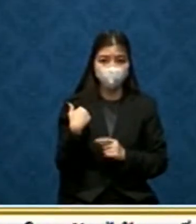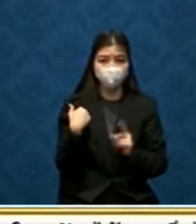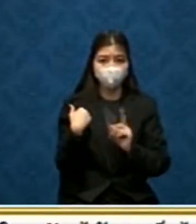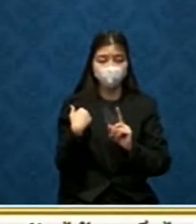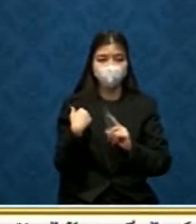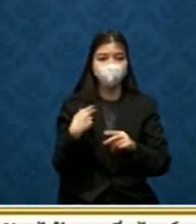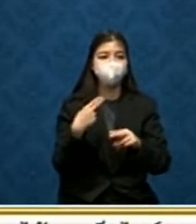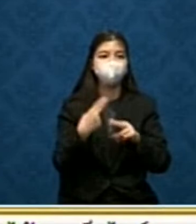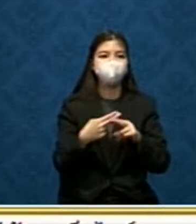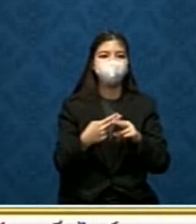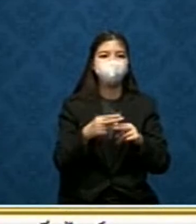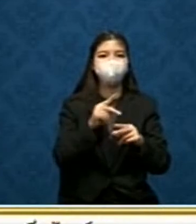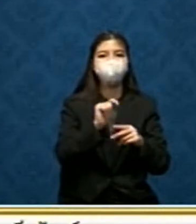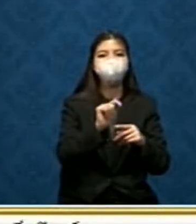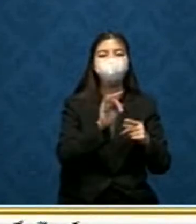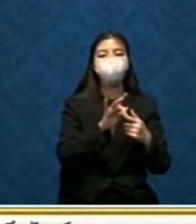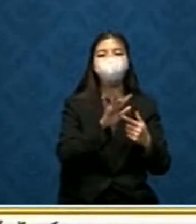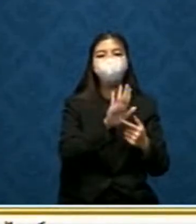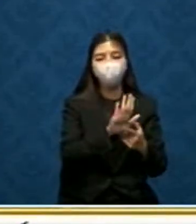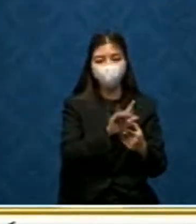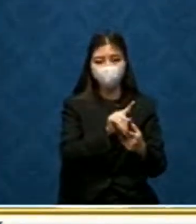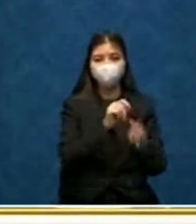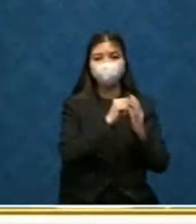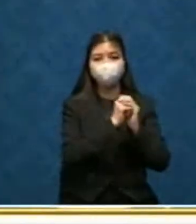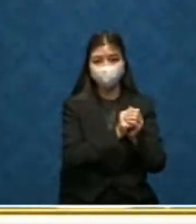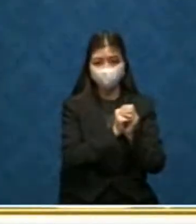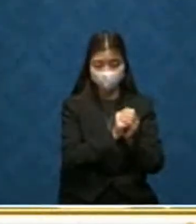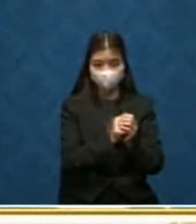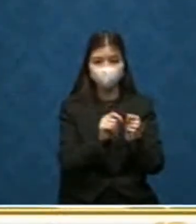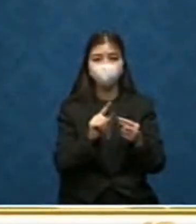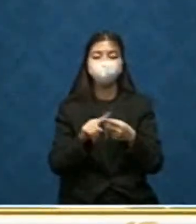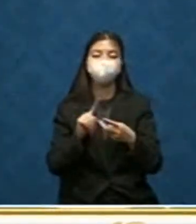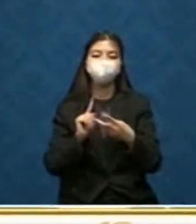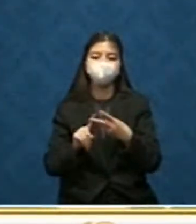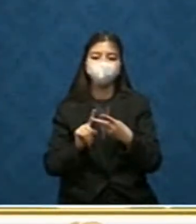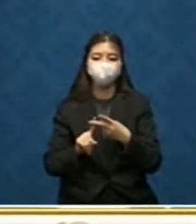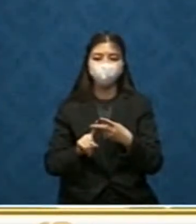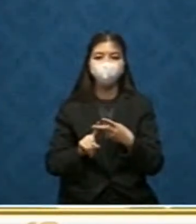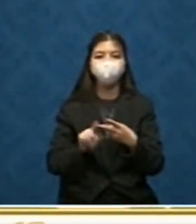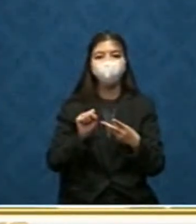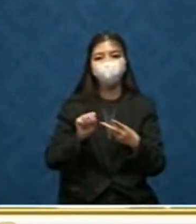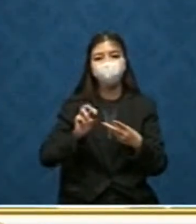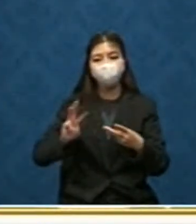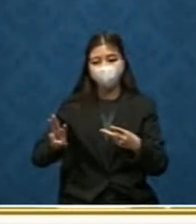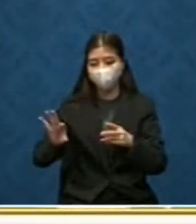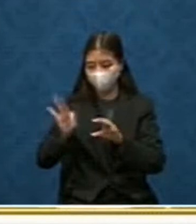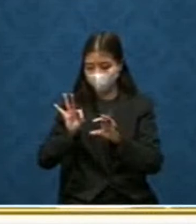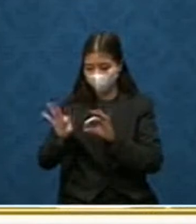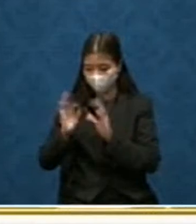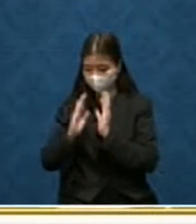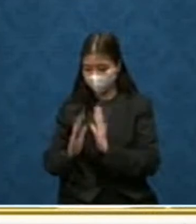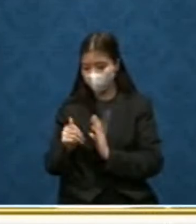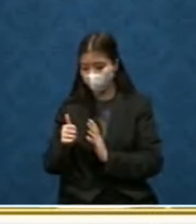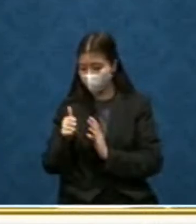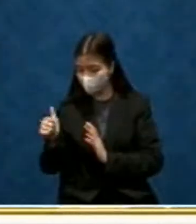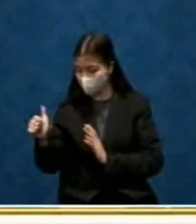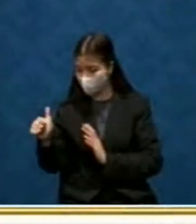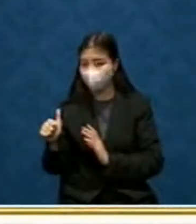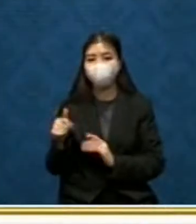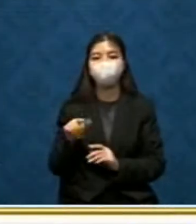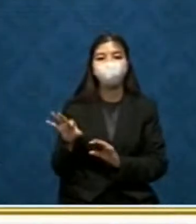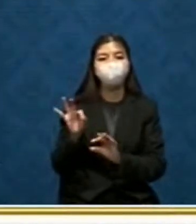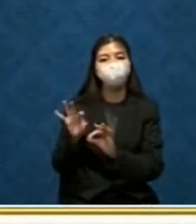ในอุปกิจสวรนี่แหะคนดีทั้หลายที่คัดกัมาอย่างคนดีเอาคัดเอคนดมานแะคอตัละคร